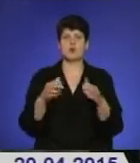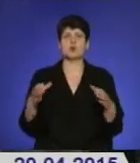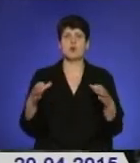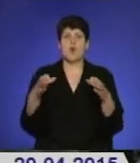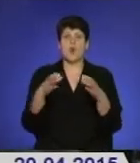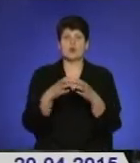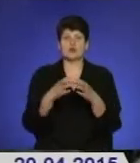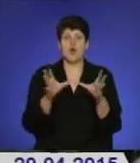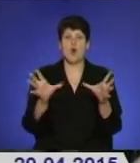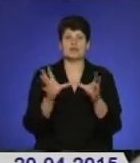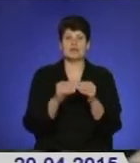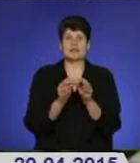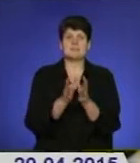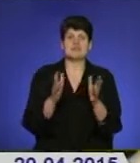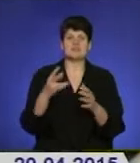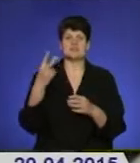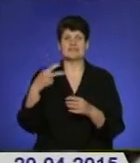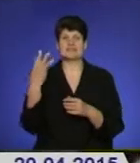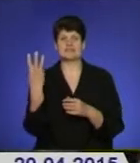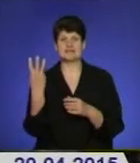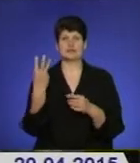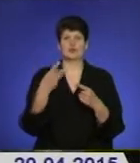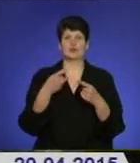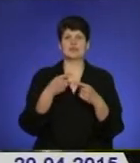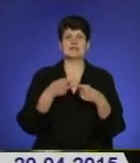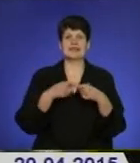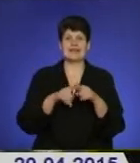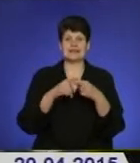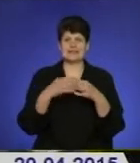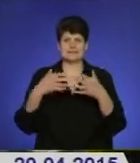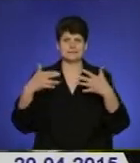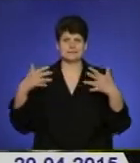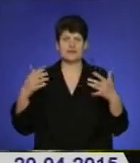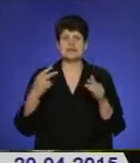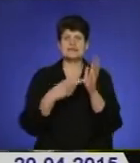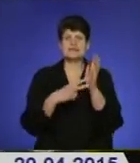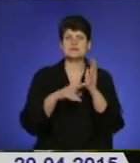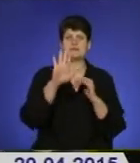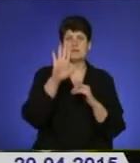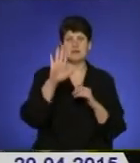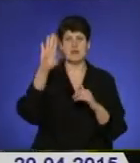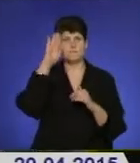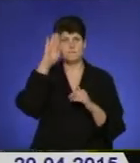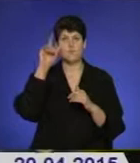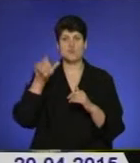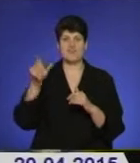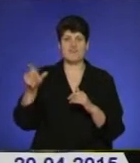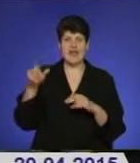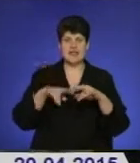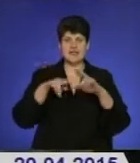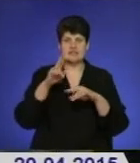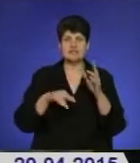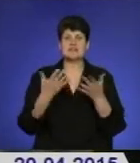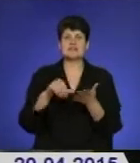яка об'єднала більше 23 одиниць техніки, а також 75 будівельників, котрі представляють кілька